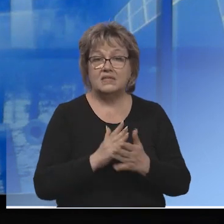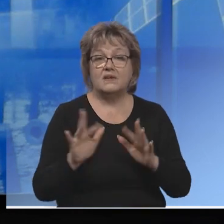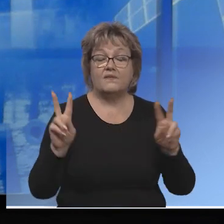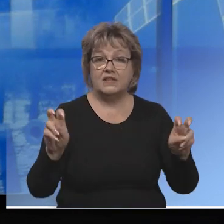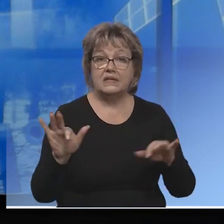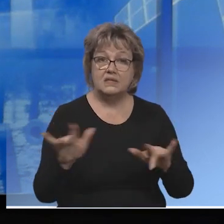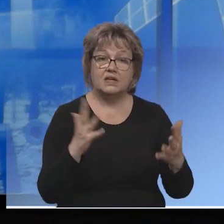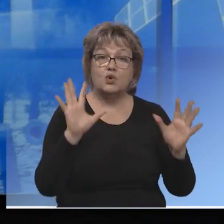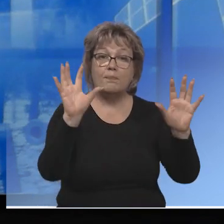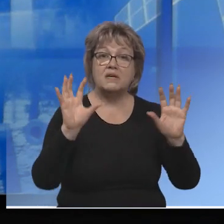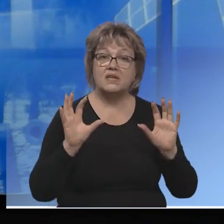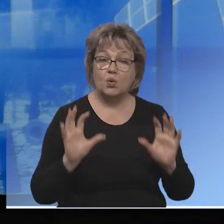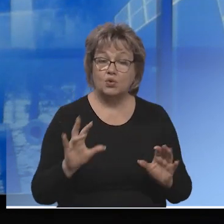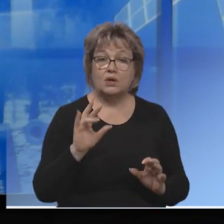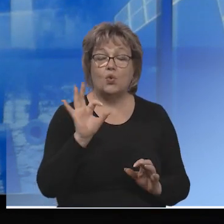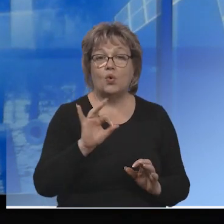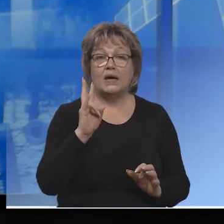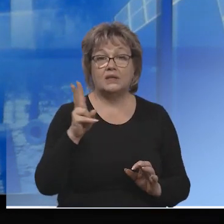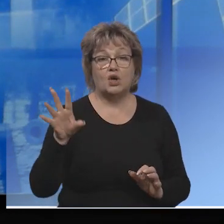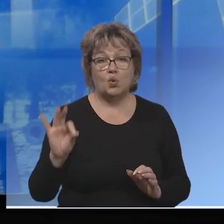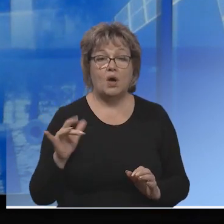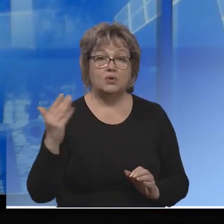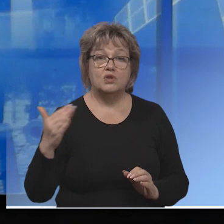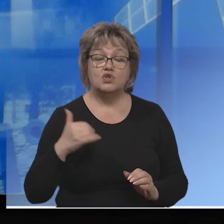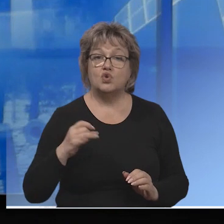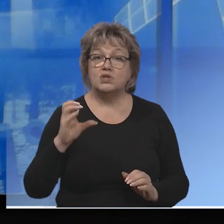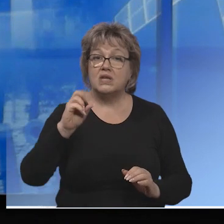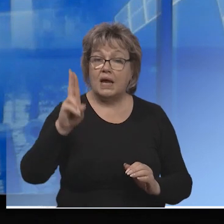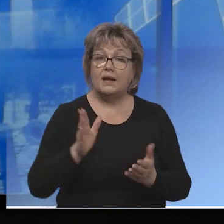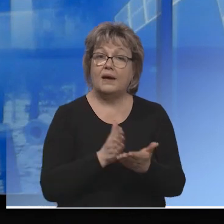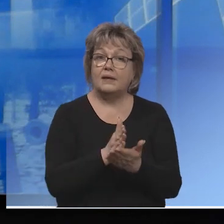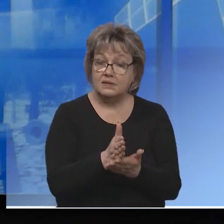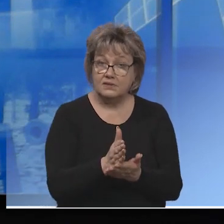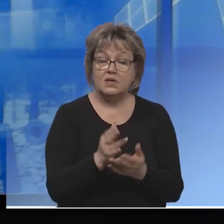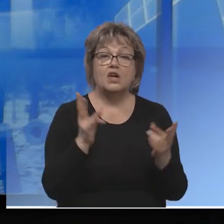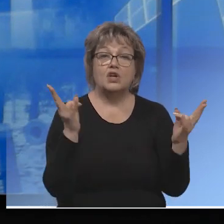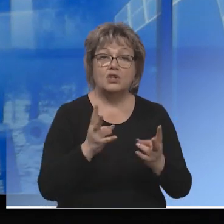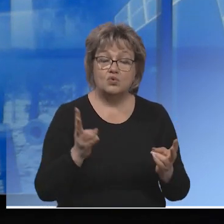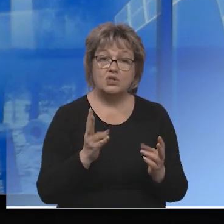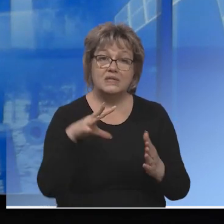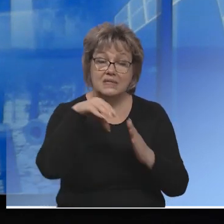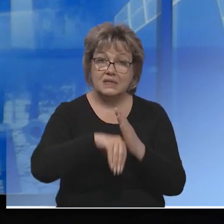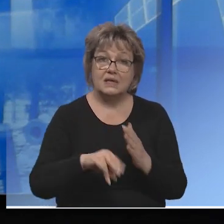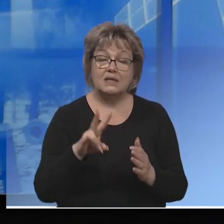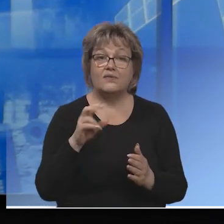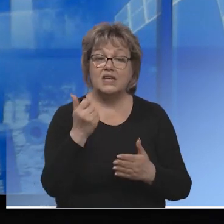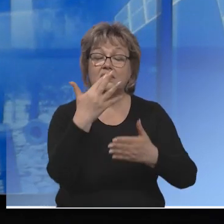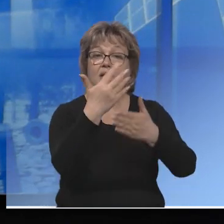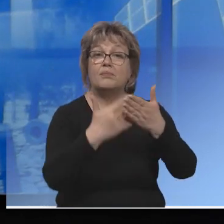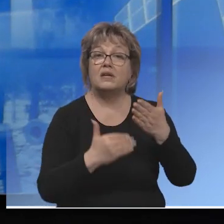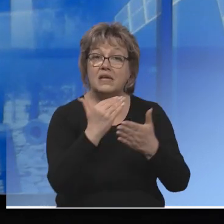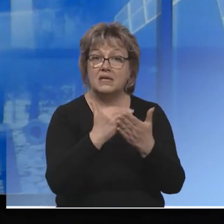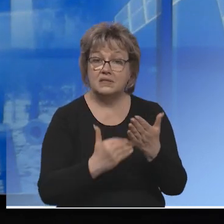виды деятельности, которые по закону о некоммерческих организациях относятся к социально ориентированным. Но и нужно состоять в неком